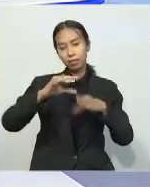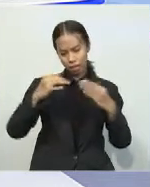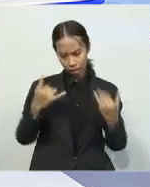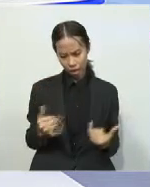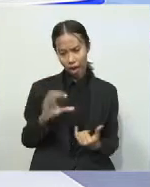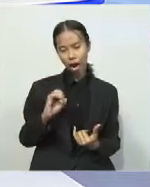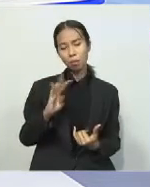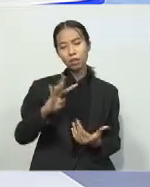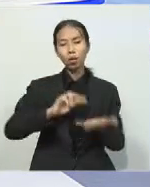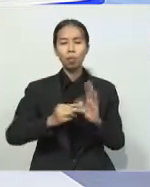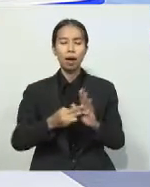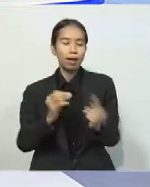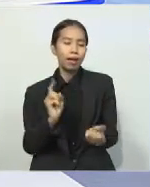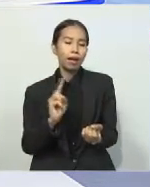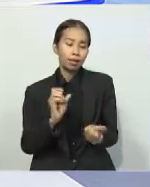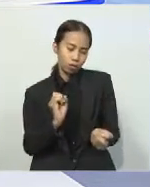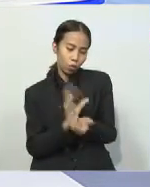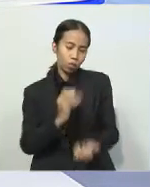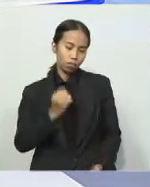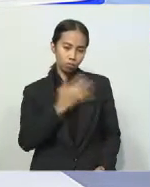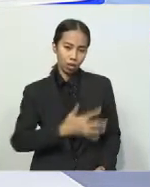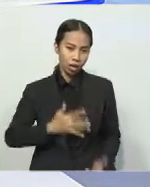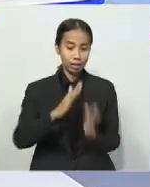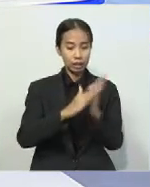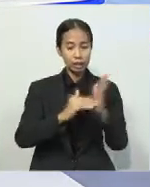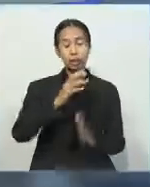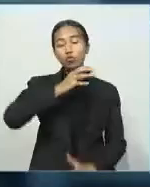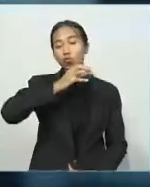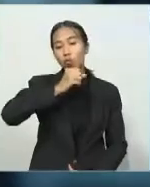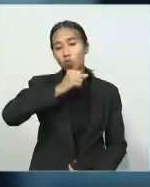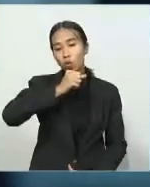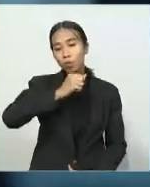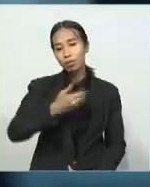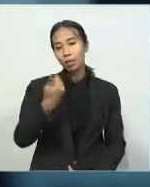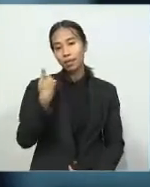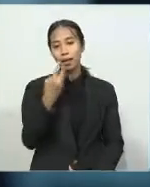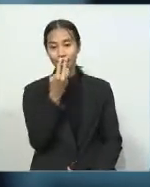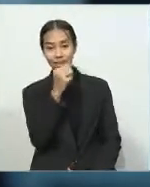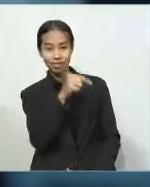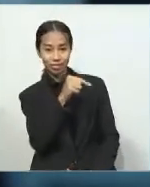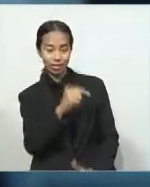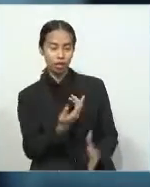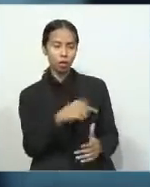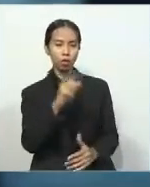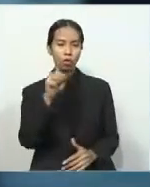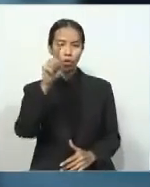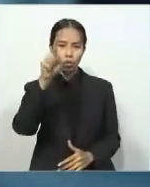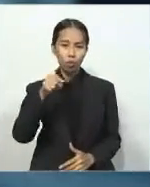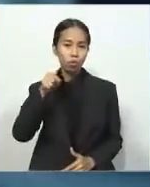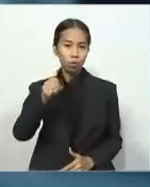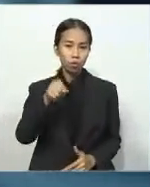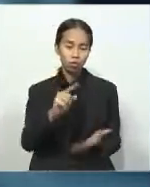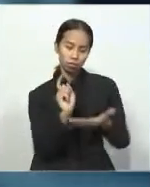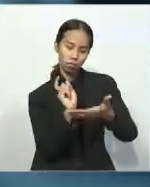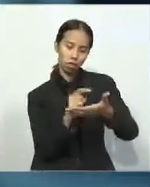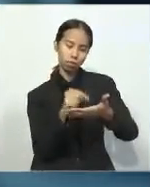54อันนี้เริ่มได้รับผลกระทบแล้วซึ่งก็จะเป็นสีส้มแบบนี้แล้วเขาจะมีเครื่องหมายตกใจแบบนี้ค่ะขึ้นให้ด้วยพอกดเข้า